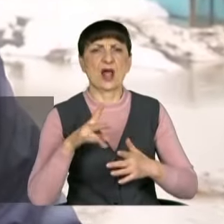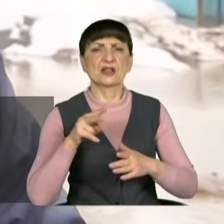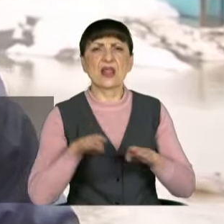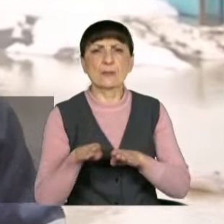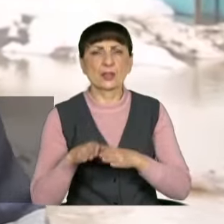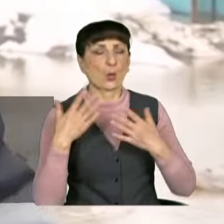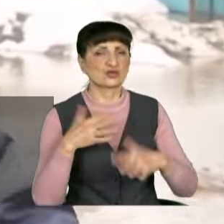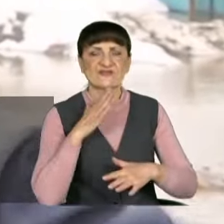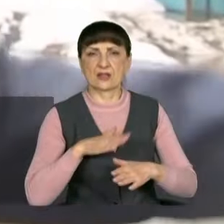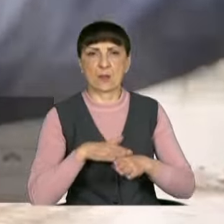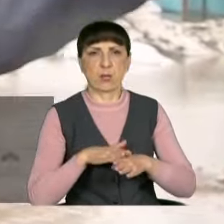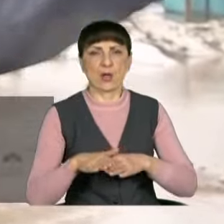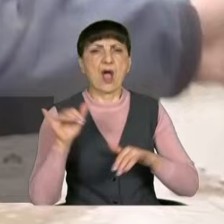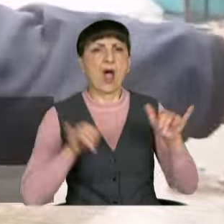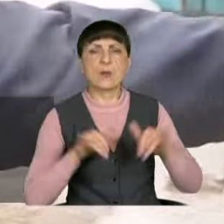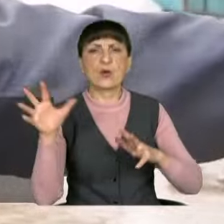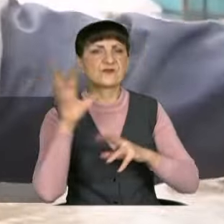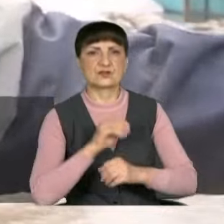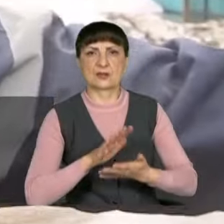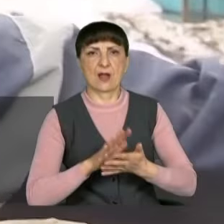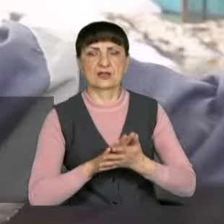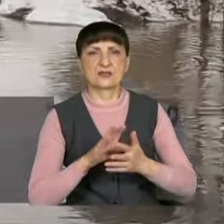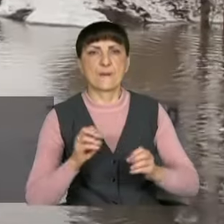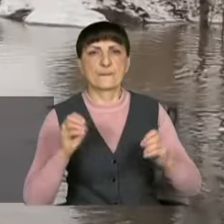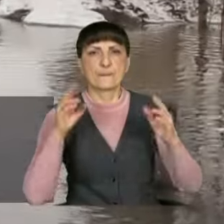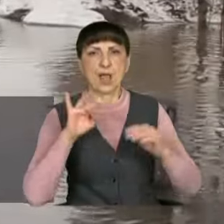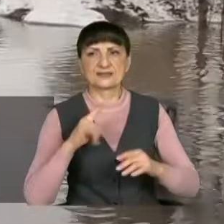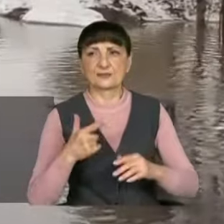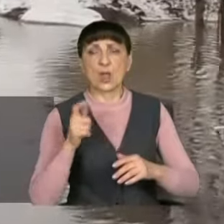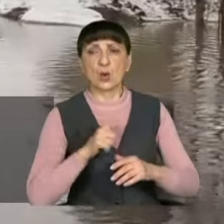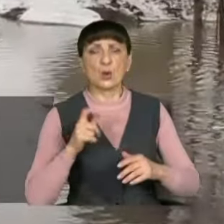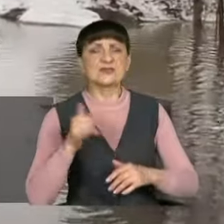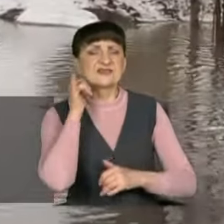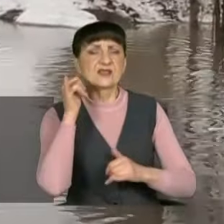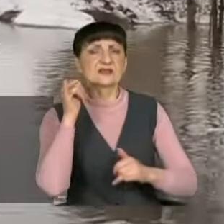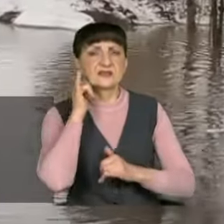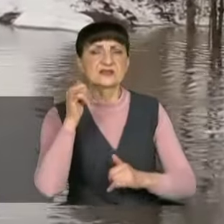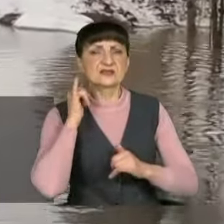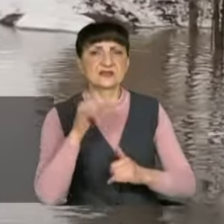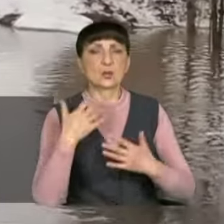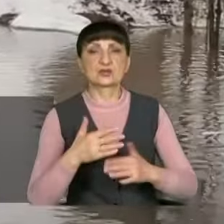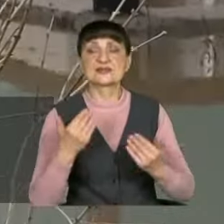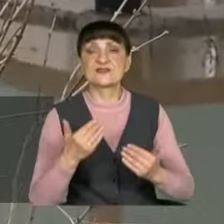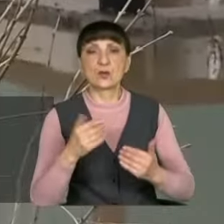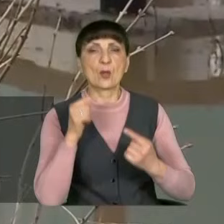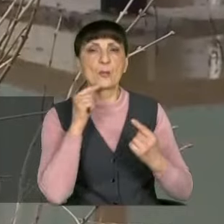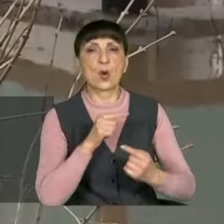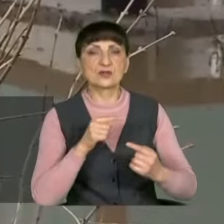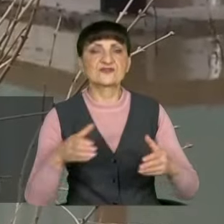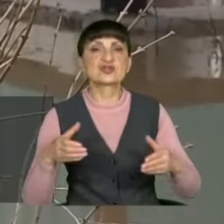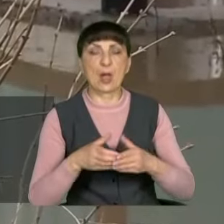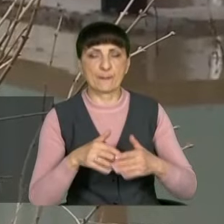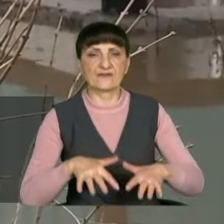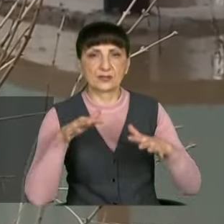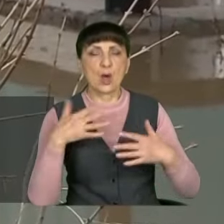воде. Обои, все у нас плесенью покрылось. Люди обрывают телефоны горячей линии. На сегодня в противопаводковый штаб